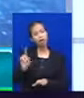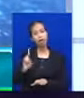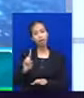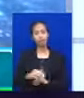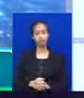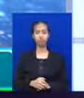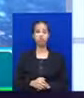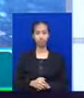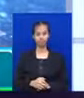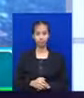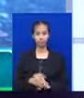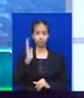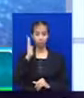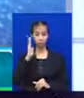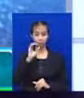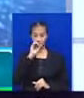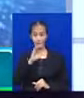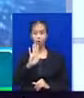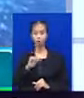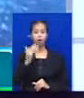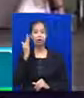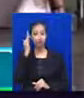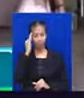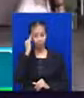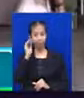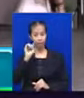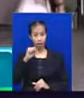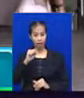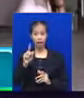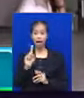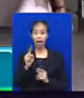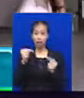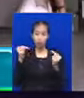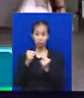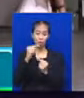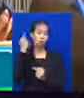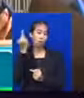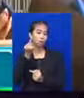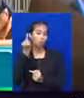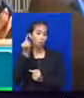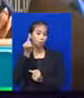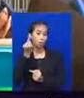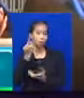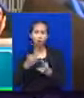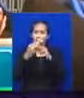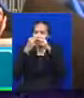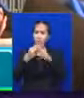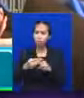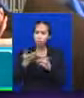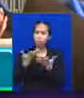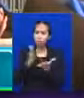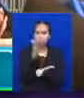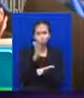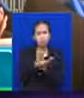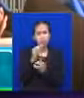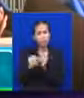ครับก็หลักๆถ้าเป็นเรื่องของการท่องเที่ยวนะครับไม่ใช่เฉพาะช่วงสงกรานต์ซึ่งถึงปลายปีนี้นะครับ